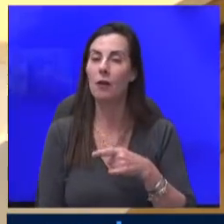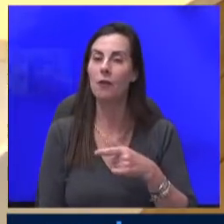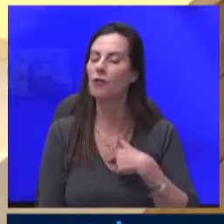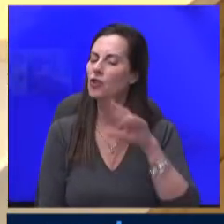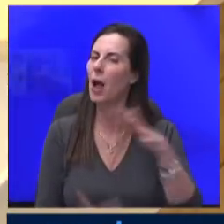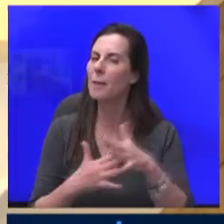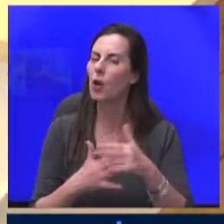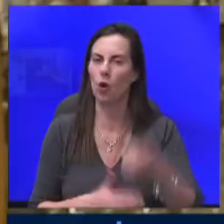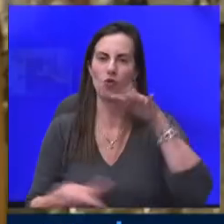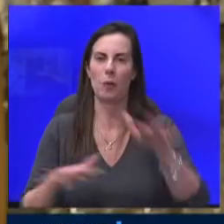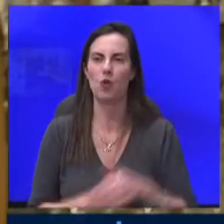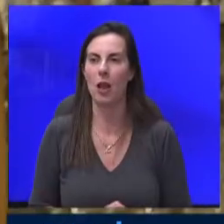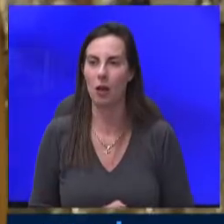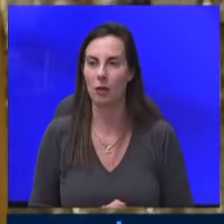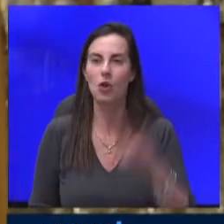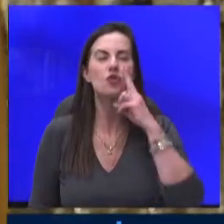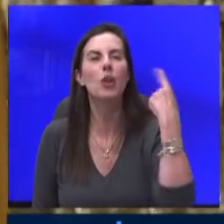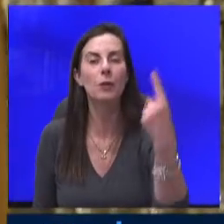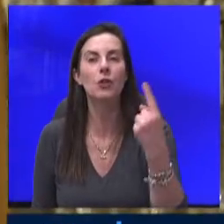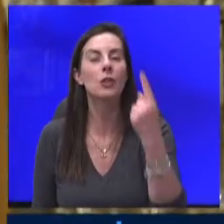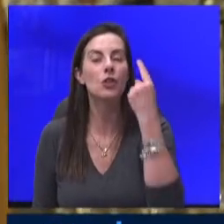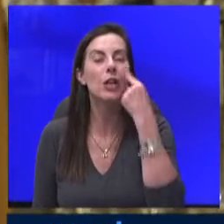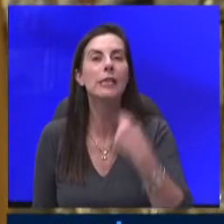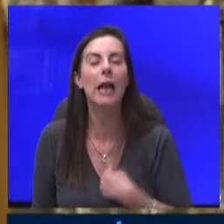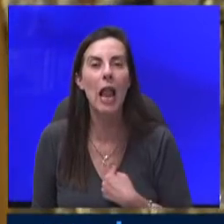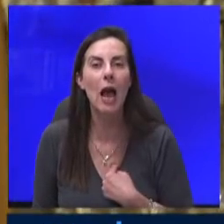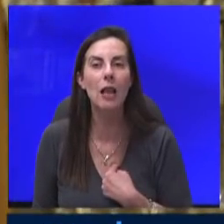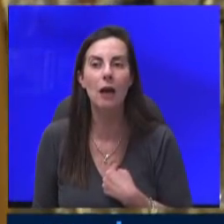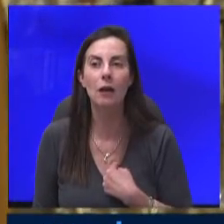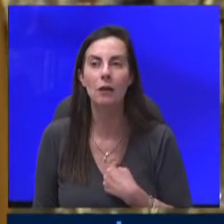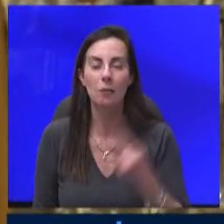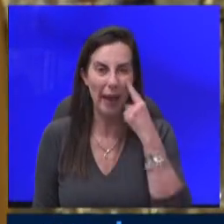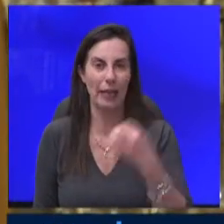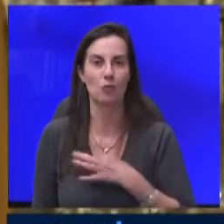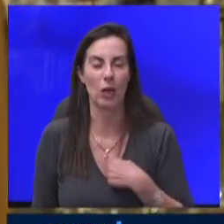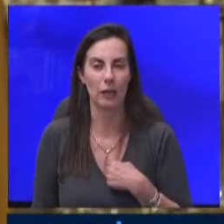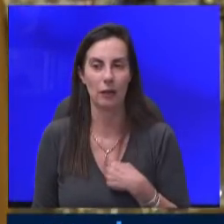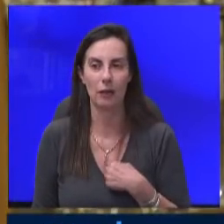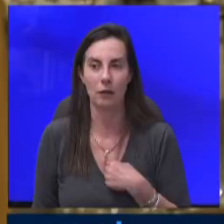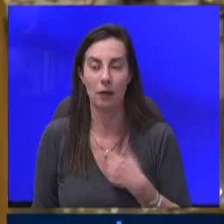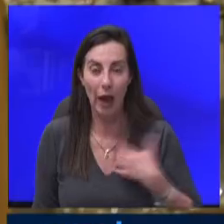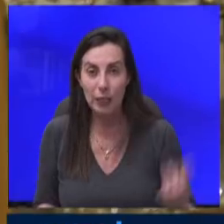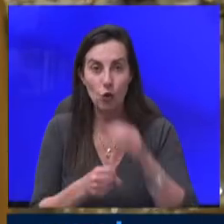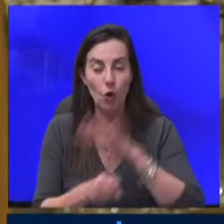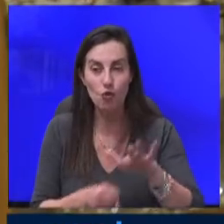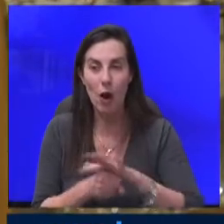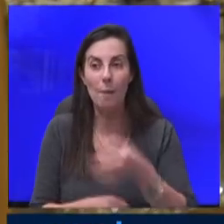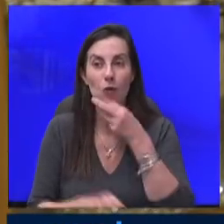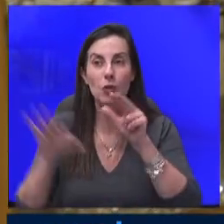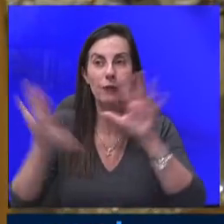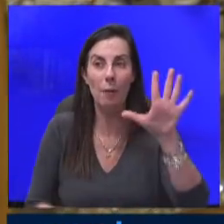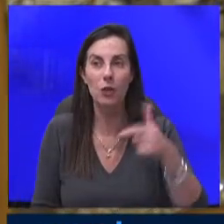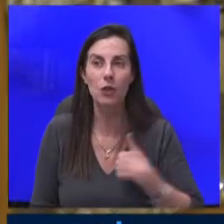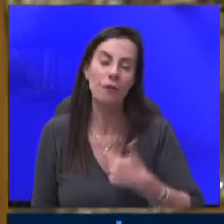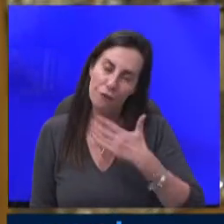לראש הממשלה. שיתבייש, שיסתכל לי בתוך העיניים של חנה גופרית, ניצולת שואה, בת